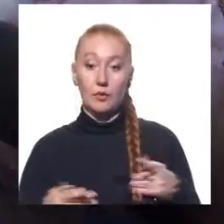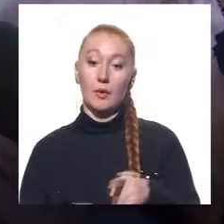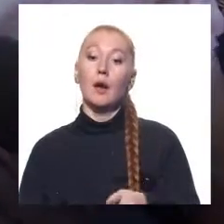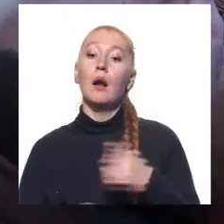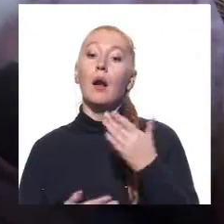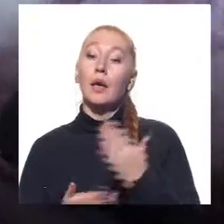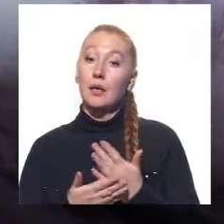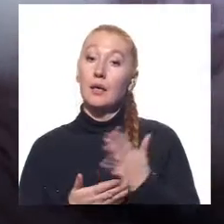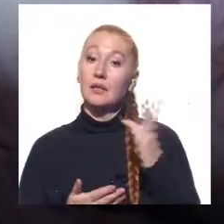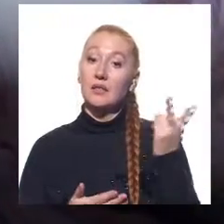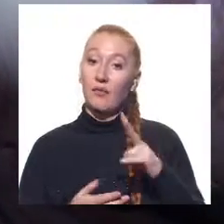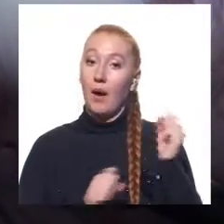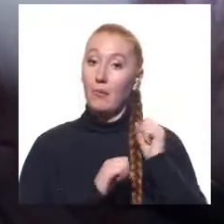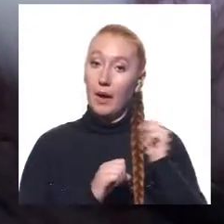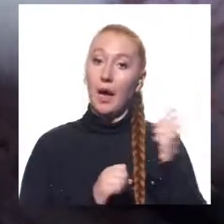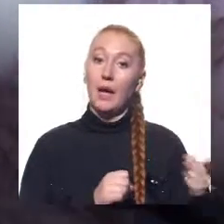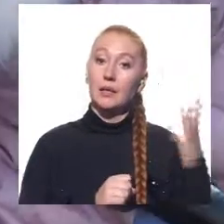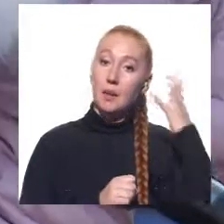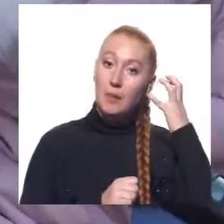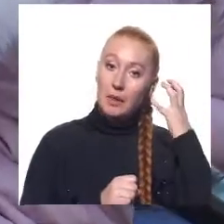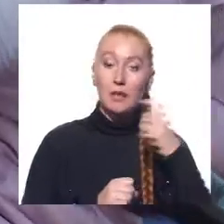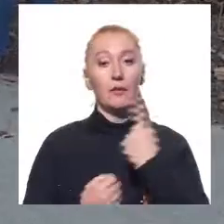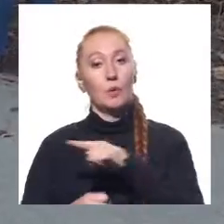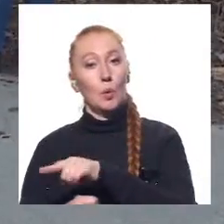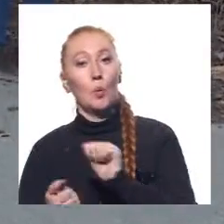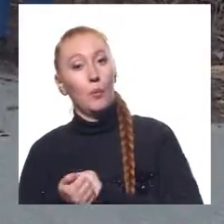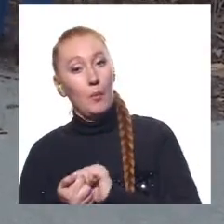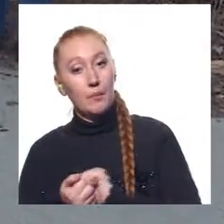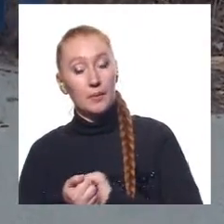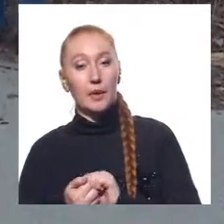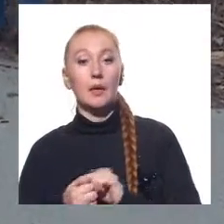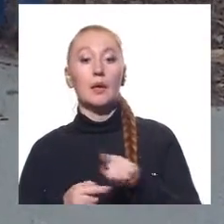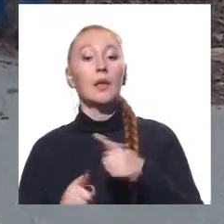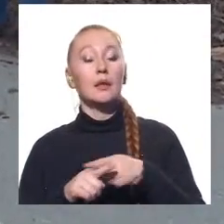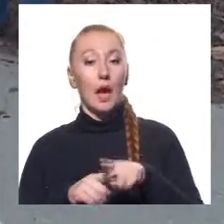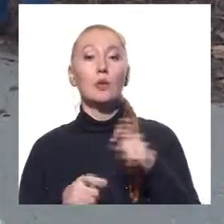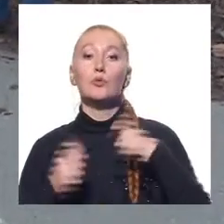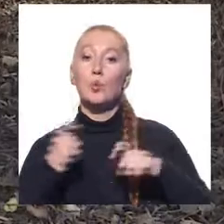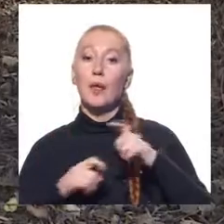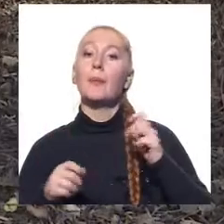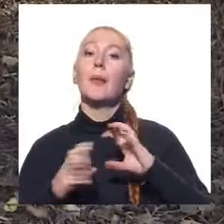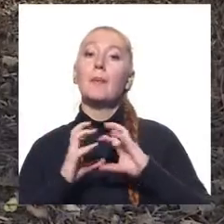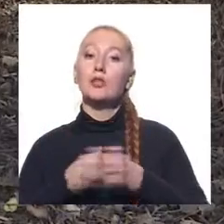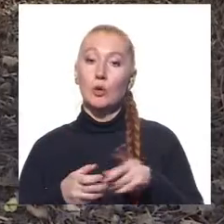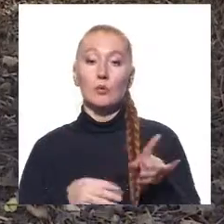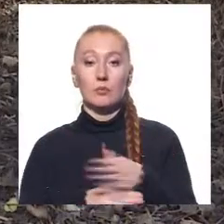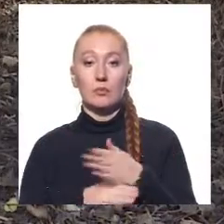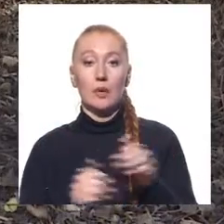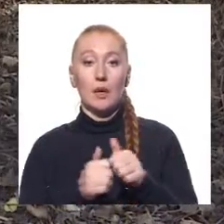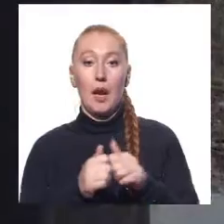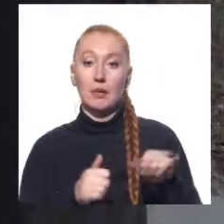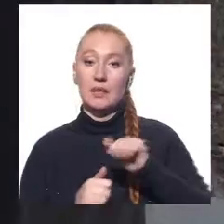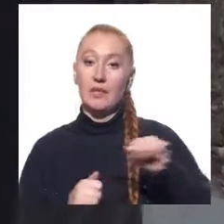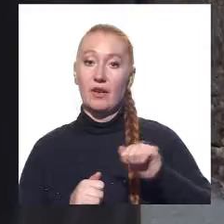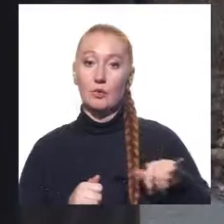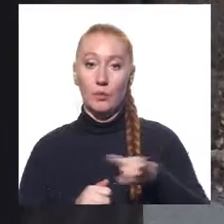Ось у мене є два пакети, в один я складаю пластик, а в інший папір. Так студенти-міжнародники збирають та сортують сміття біля Севастопольського